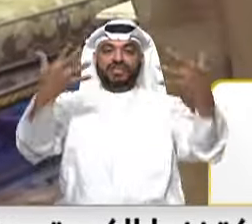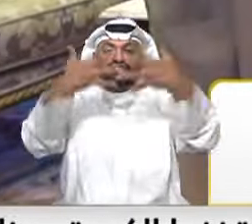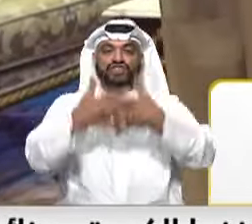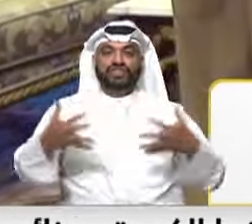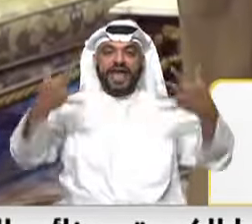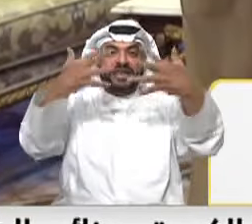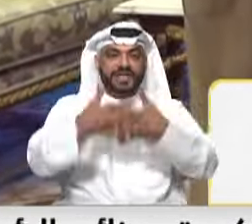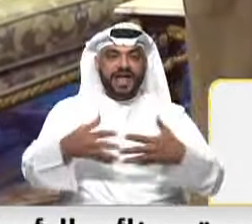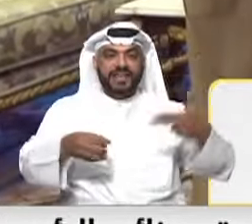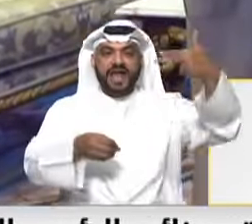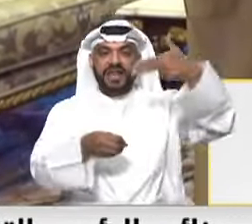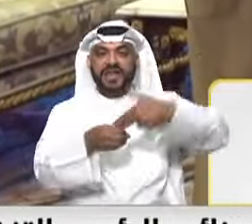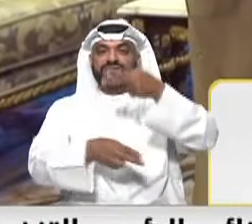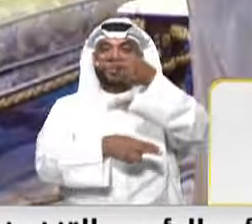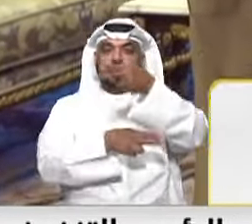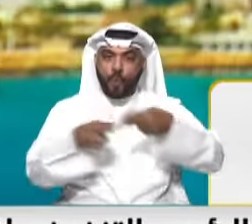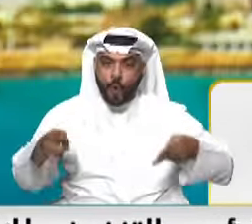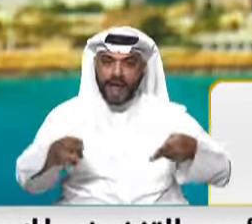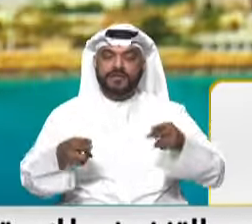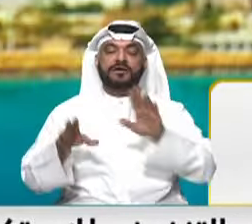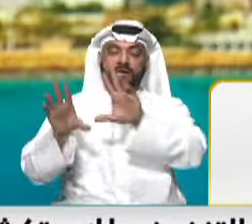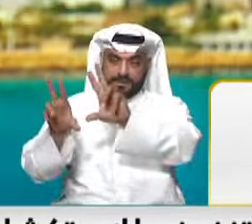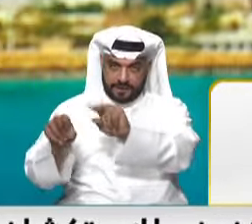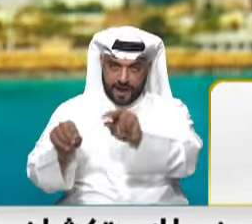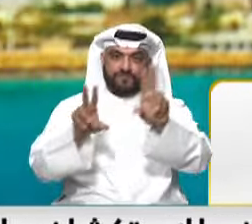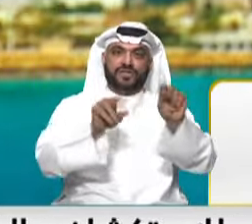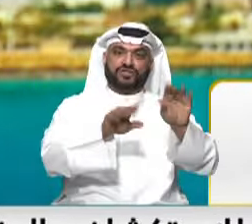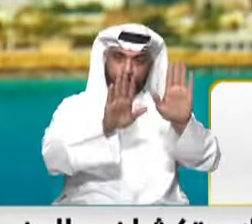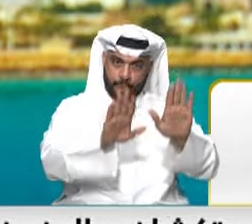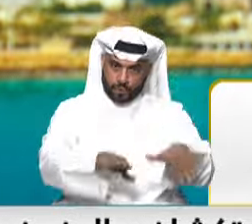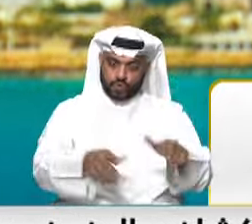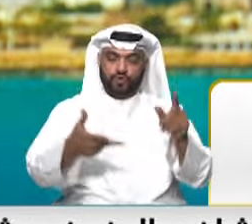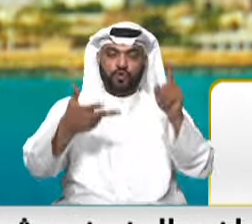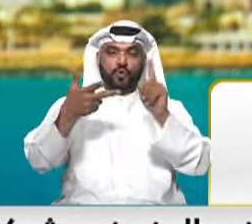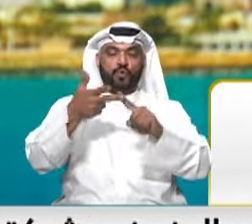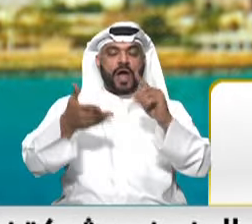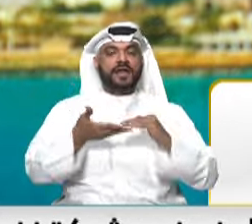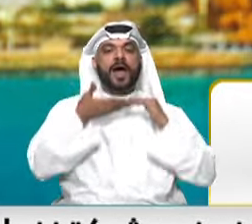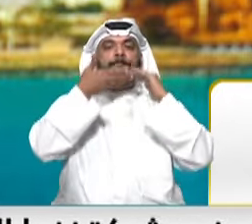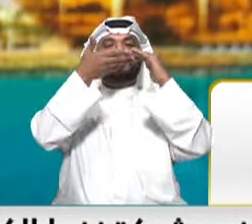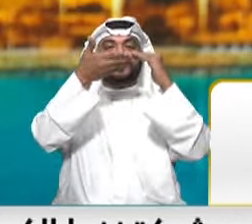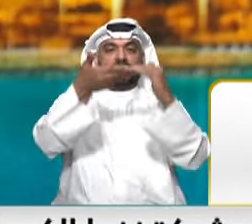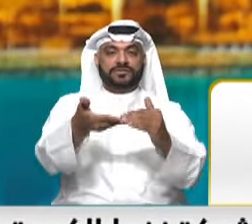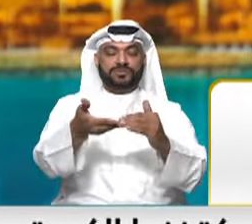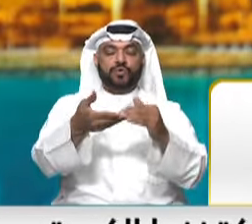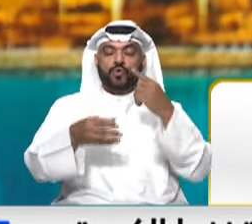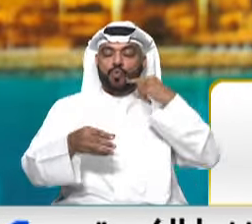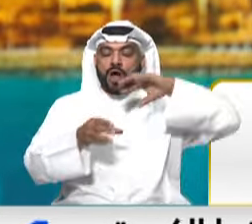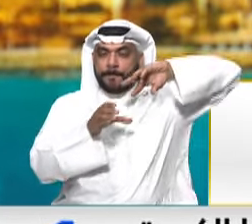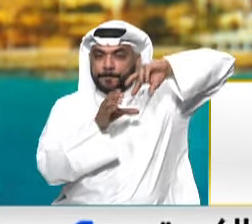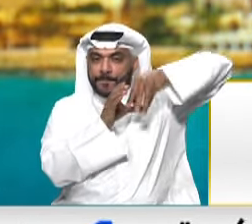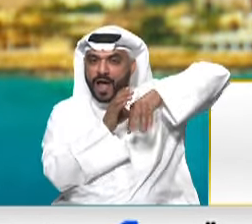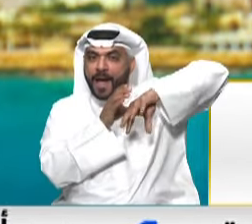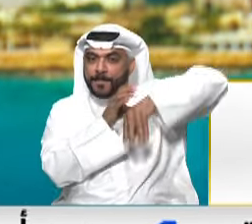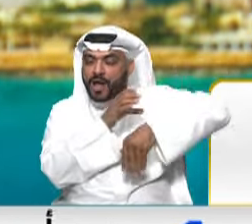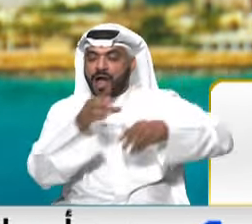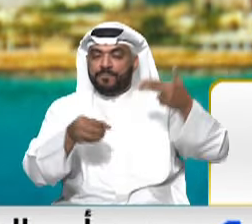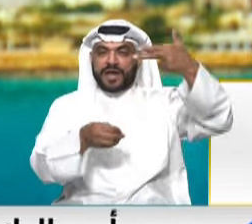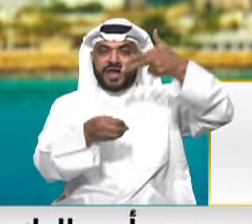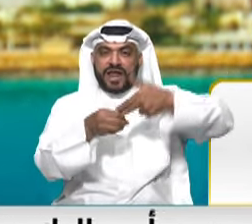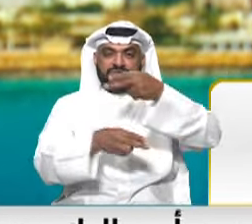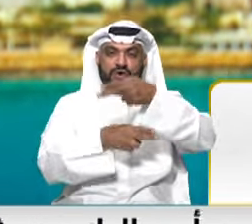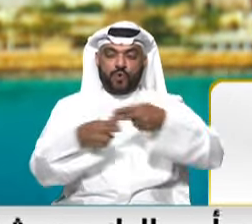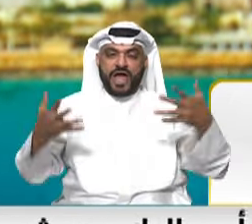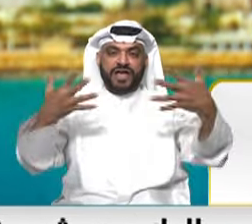نفط الكويت احمد جابر العيدان ونائب الرئيس التنفيذي للاستكشاف والحفر في شركه نفط